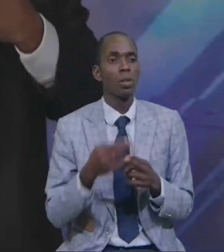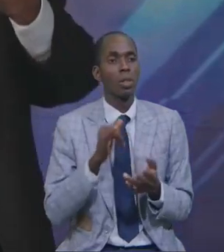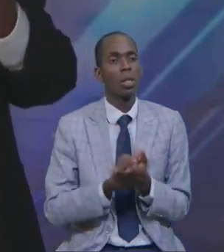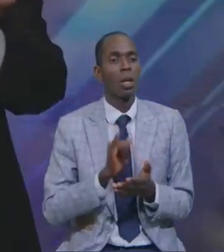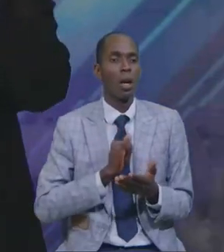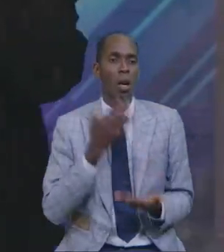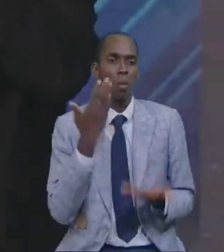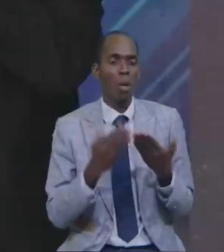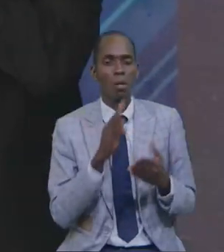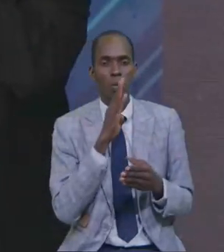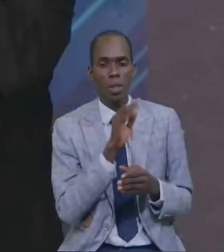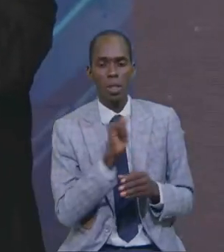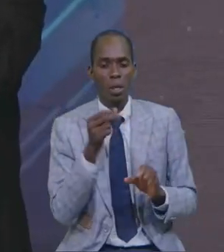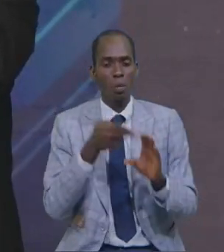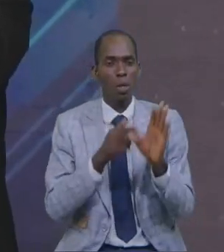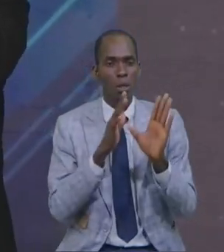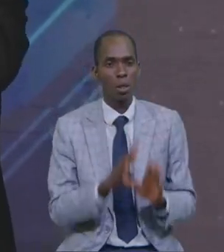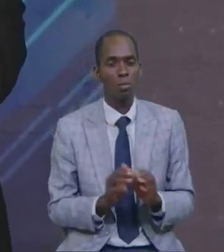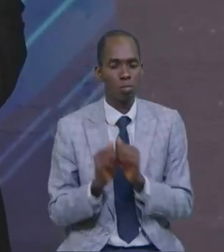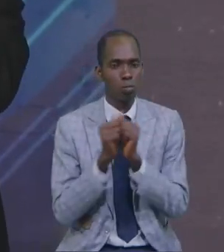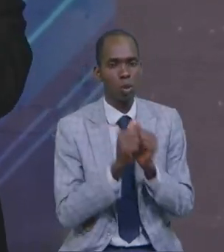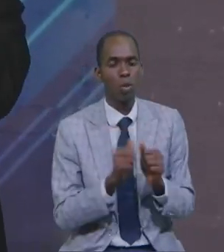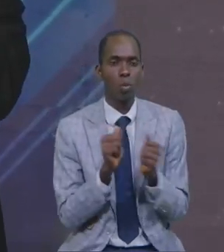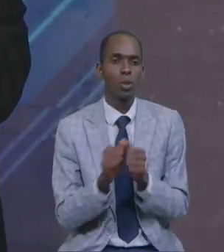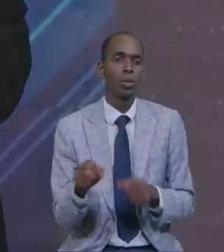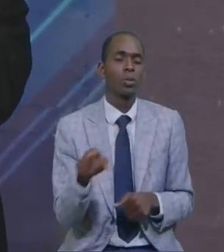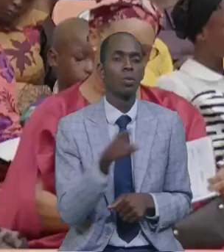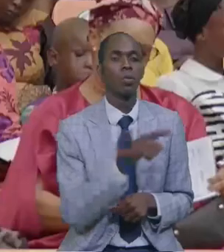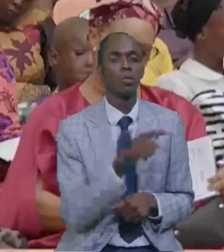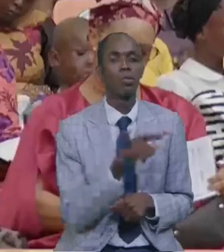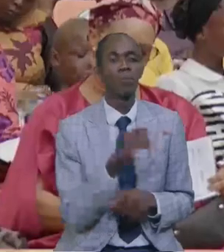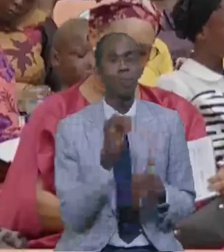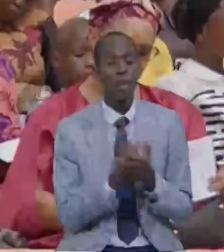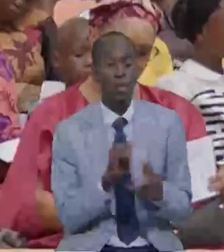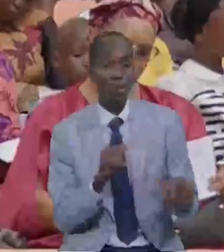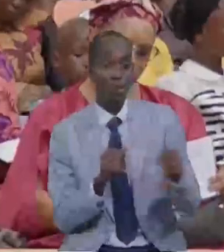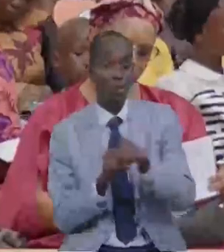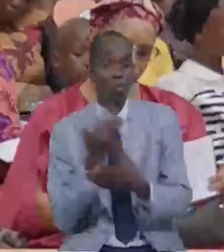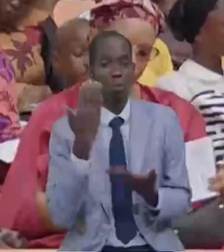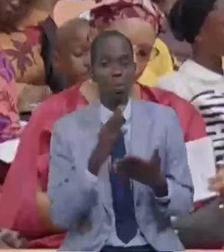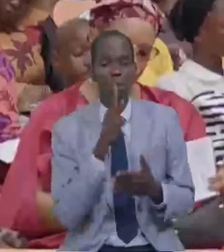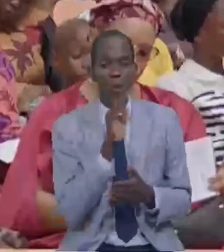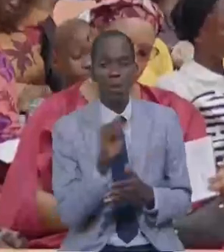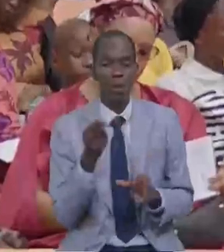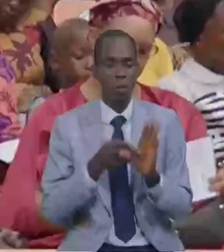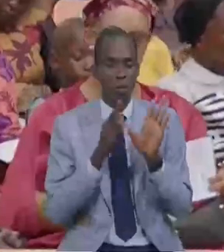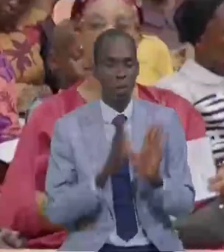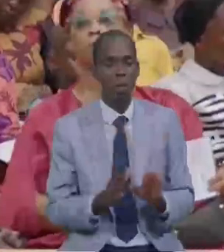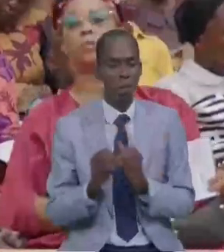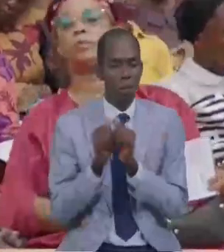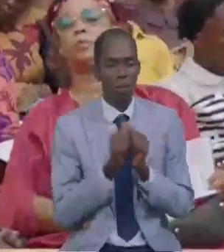Pour que vous soyez participants avec moi. Nous le ferons ensemble. J'ai dit, nous le ferons